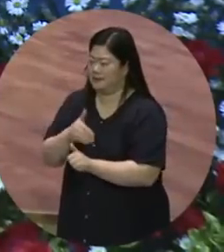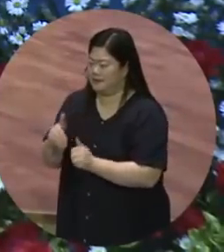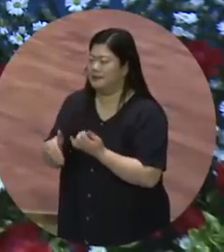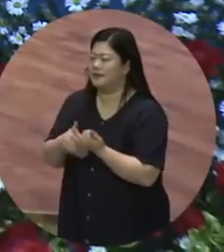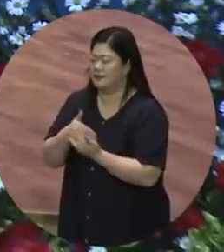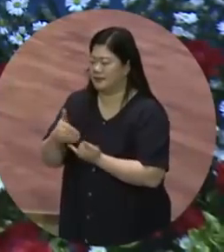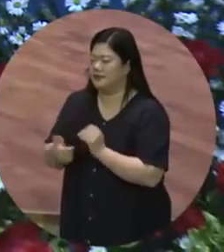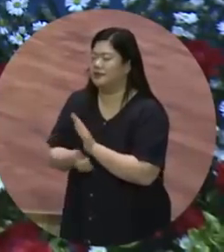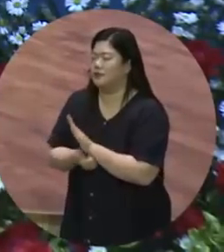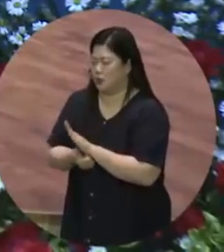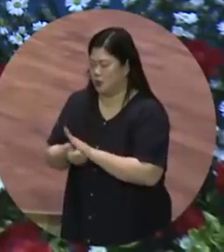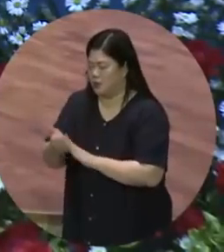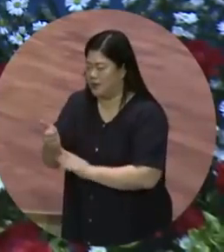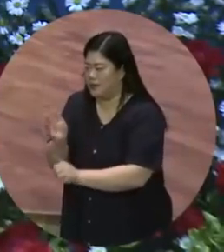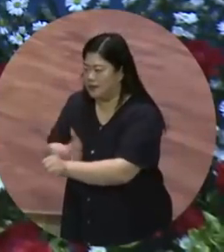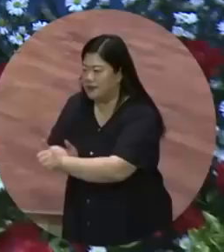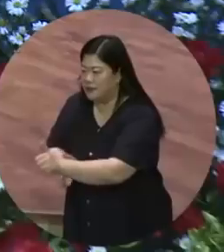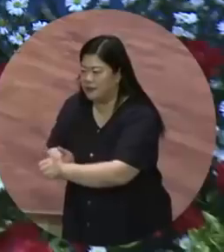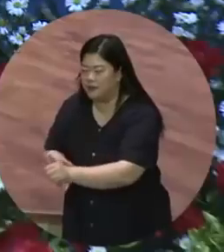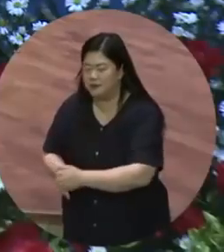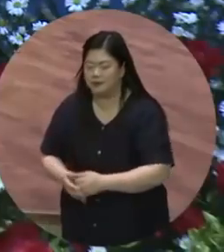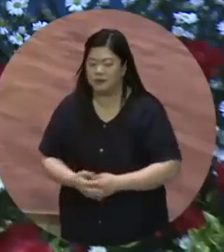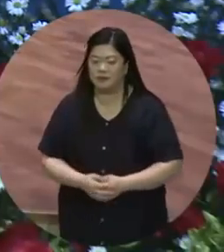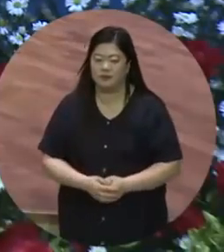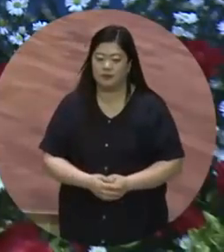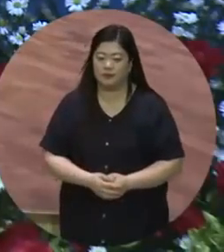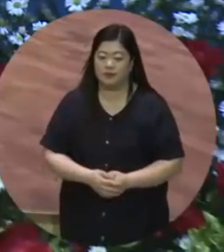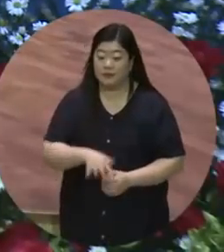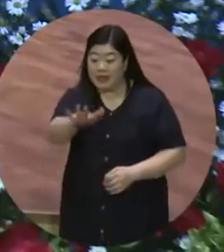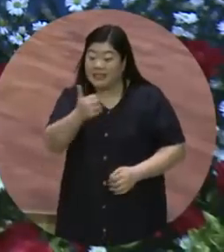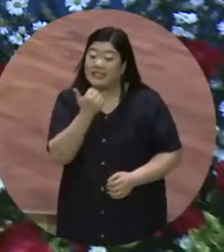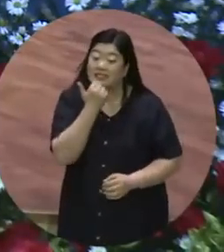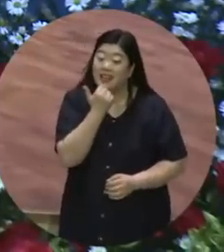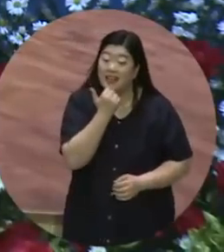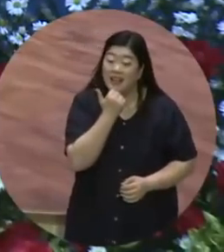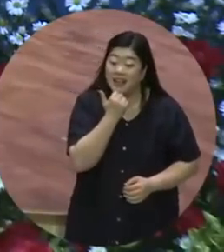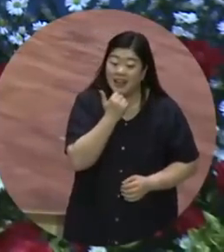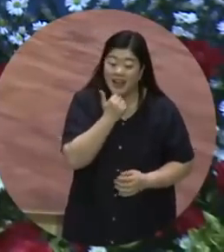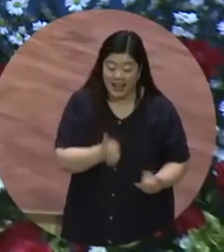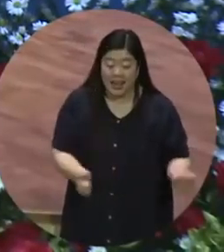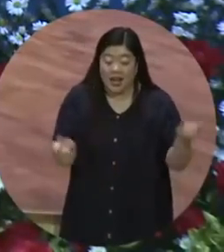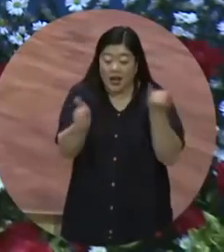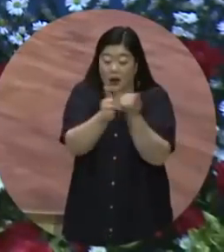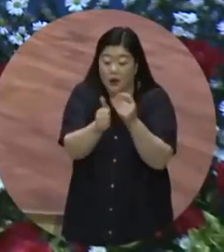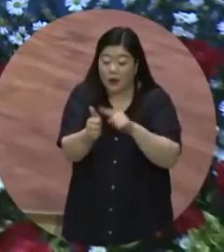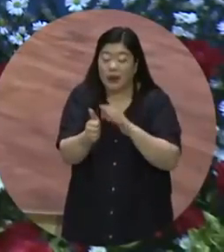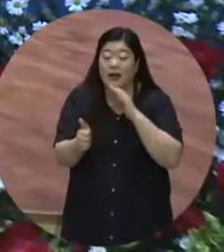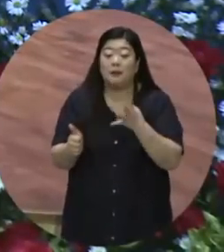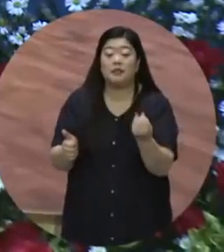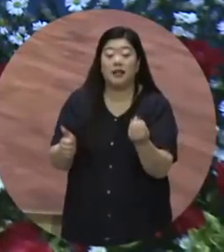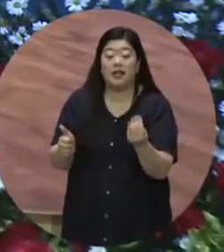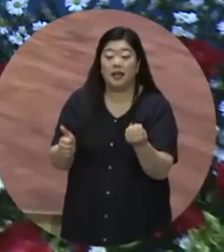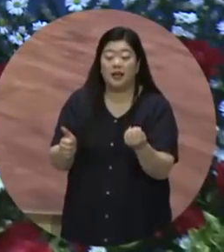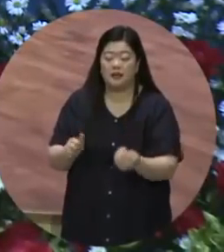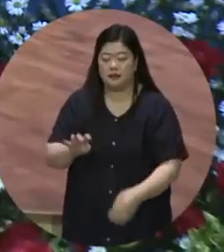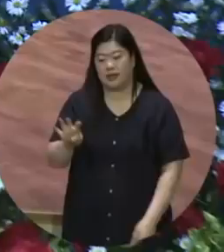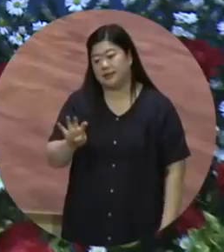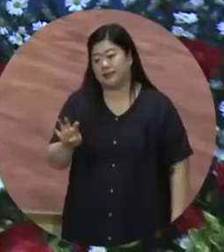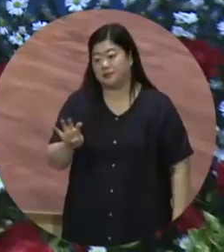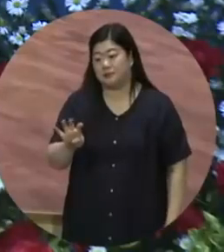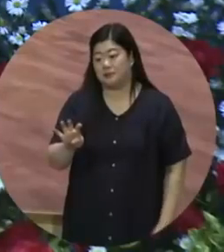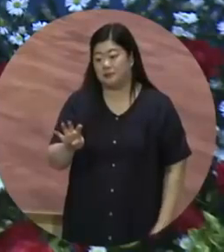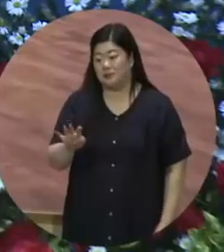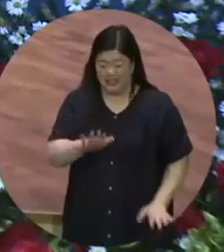바랍니다. 이삭은요 40에 결혼했어요. 40 지금도요 40에 결혼을 한다라는 것은요